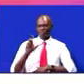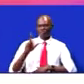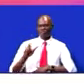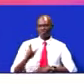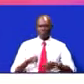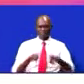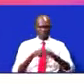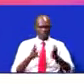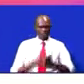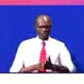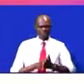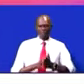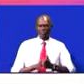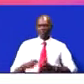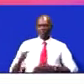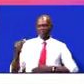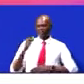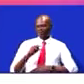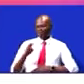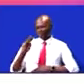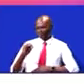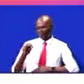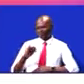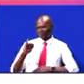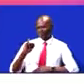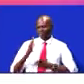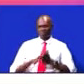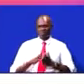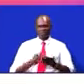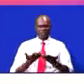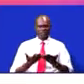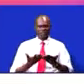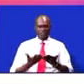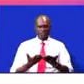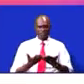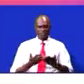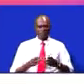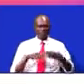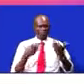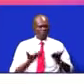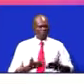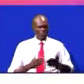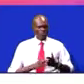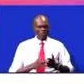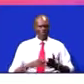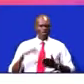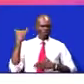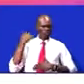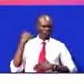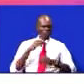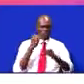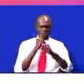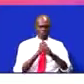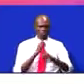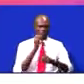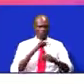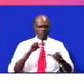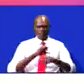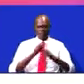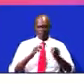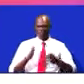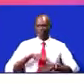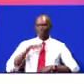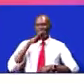yango kanisa mar Good News International kaka achiel kuom kuondego eko ma timbe njore otimore. Maendi en kaluwore koda